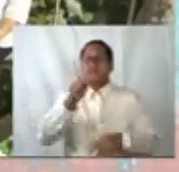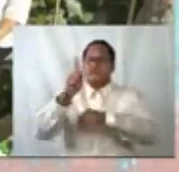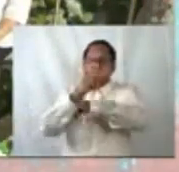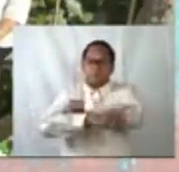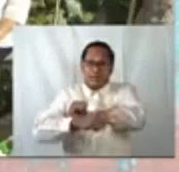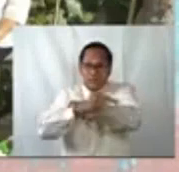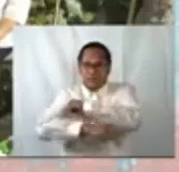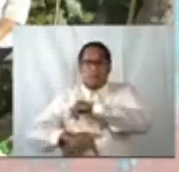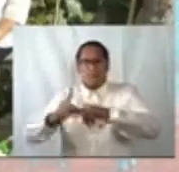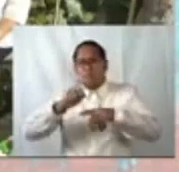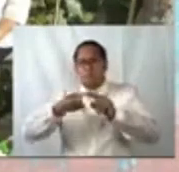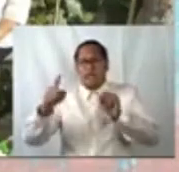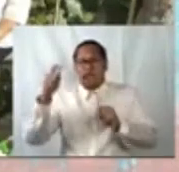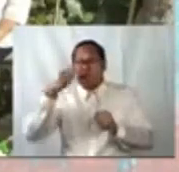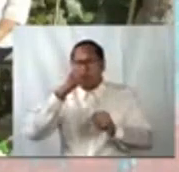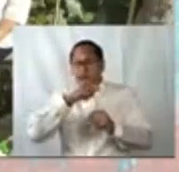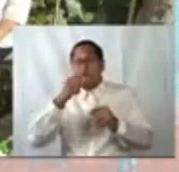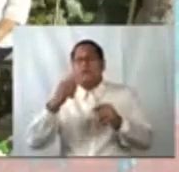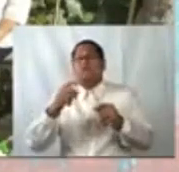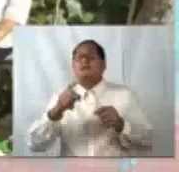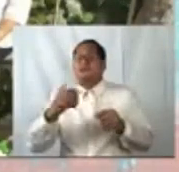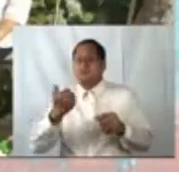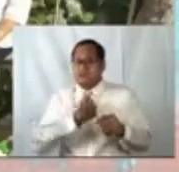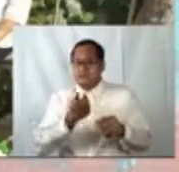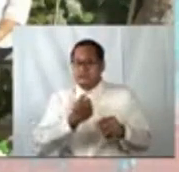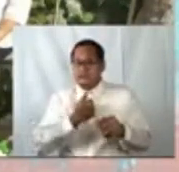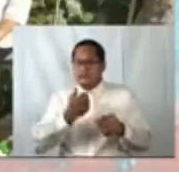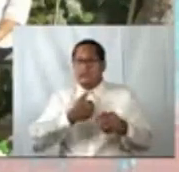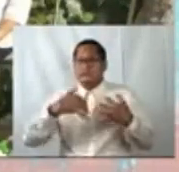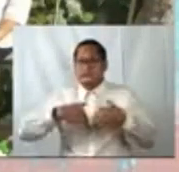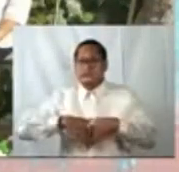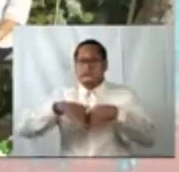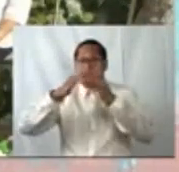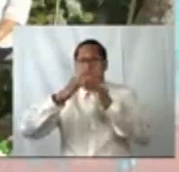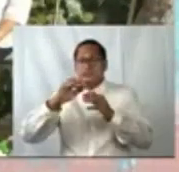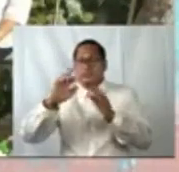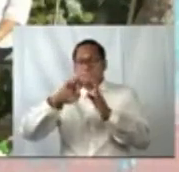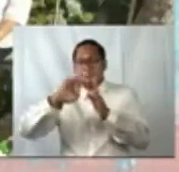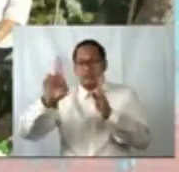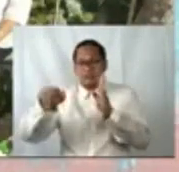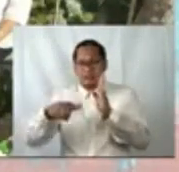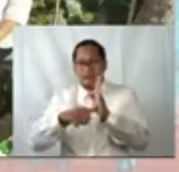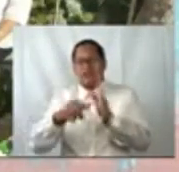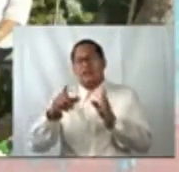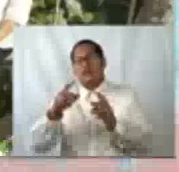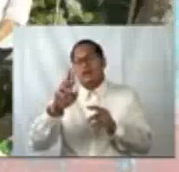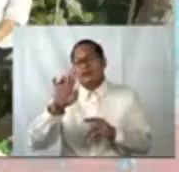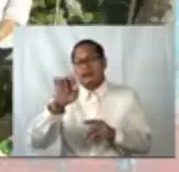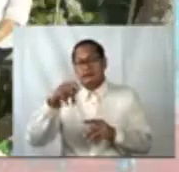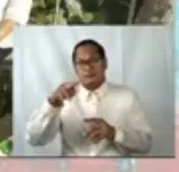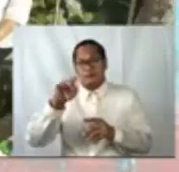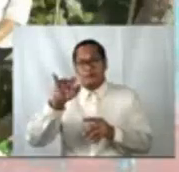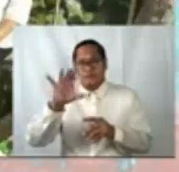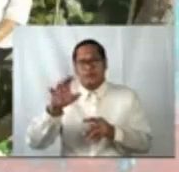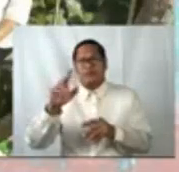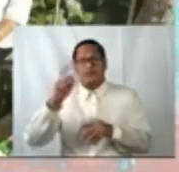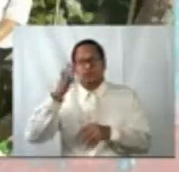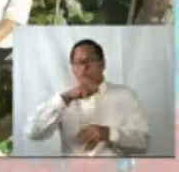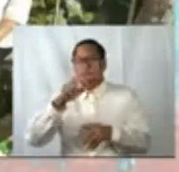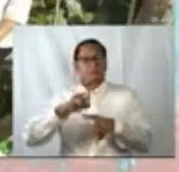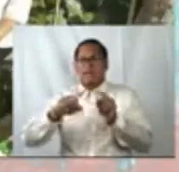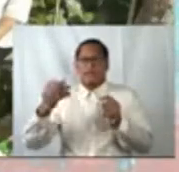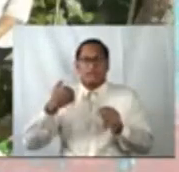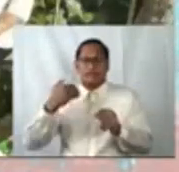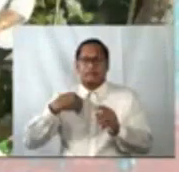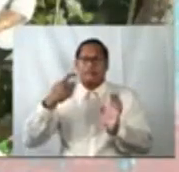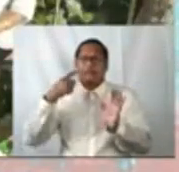ang Taiwan, they consider themselves as a Republic of Taiwan. Pero hindi sila nare-recognize internationally. Yeah. At ganyan din po yung kabanan